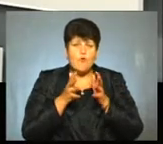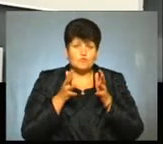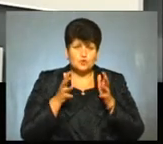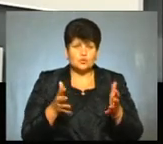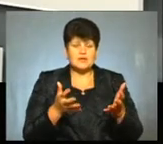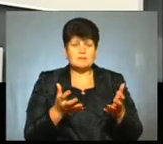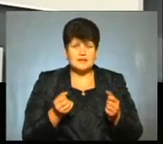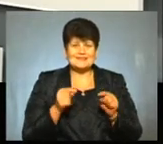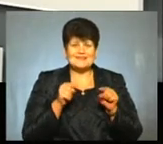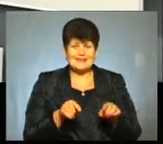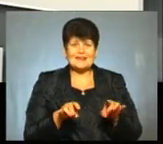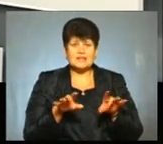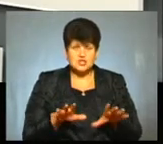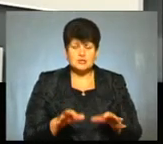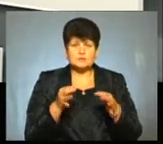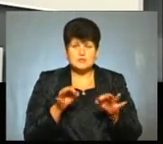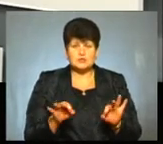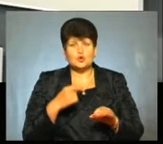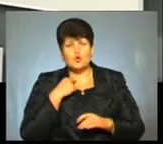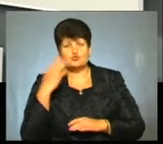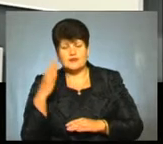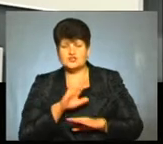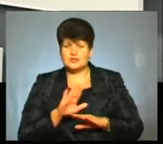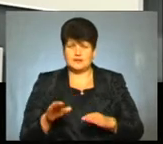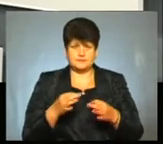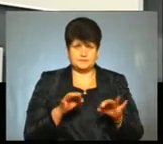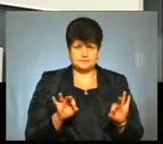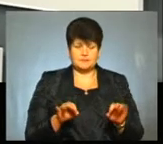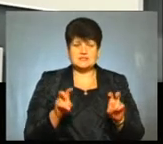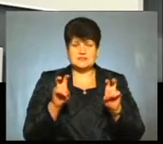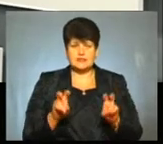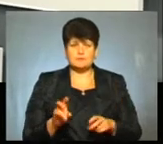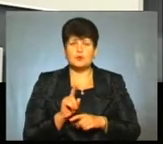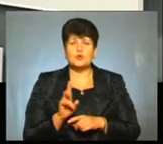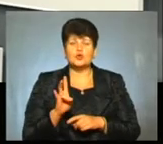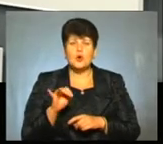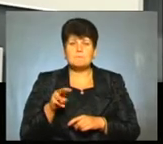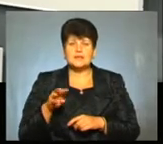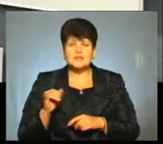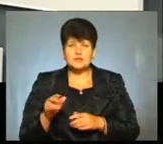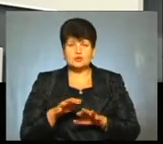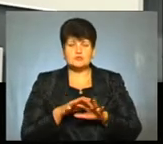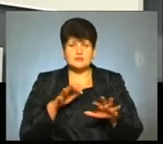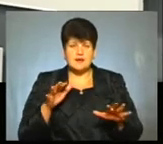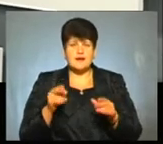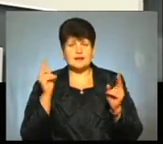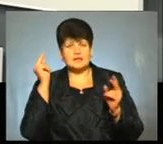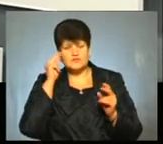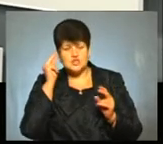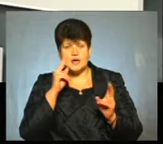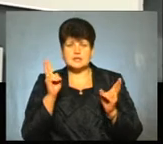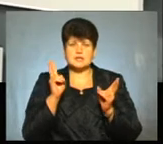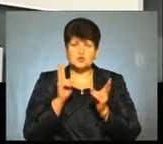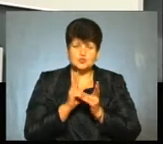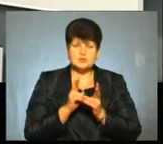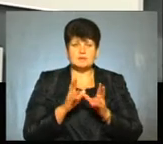повноту вже і прийняти тільки рішення, допустити до голосування чи не допустити. Тобто ми фактично засідаємо номінаційним завтра, а навчання, зустріч